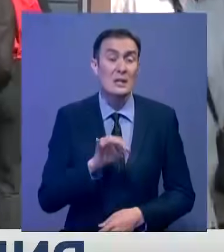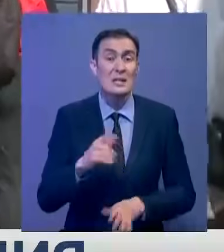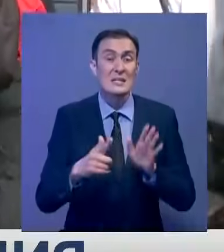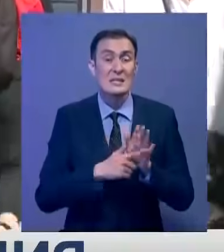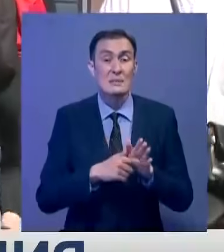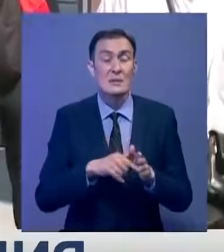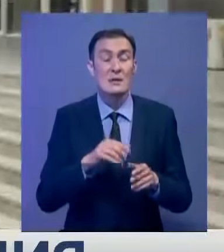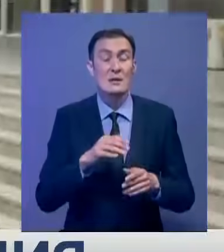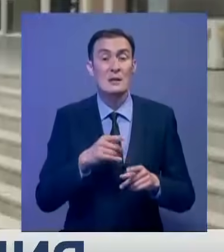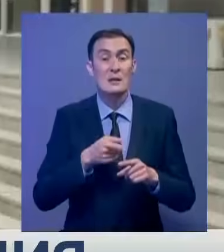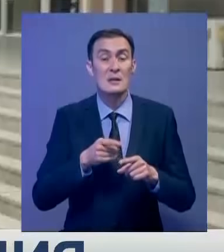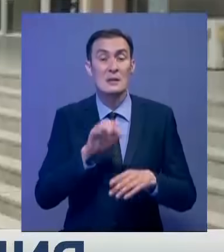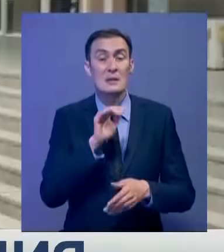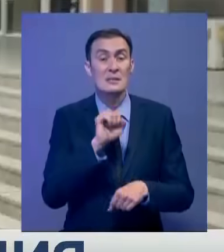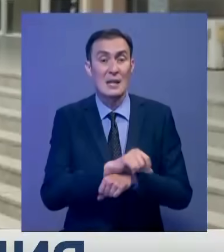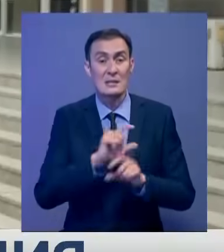и постов.